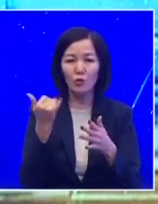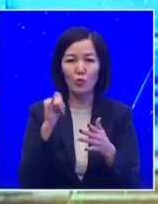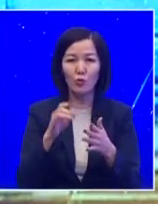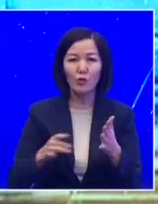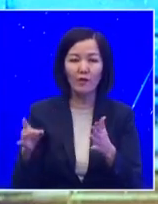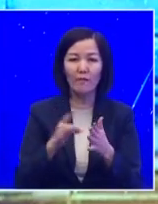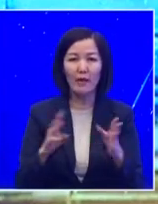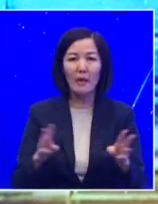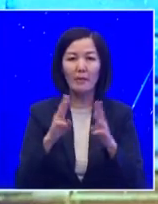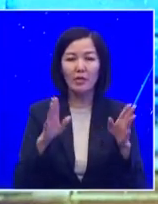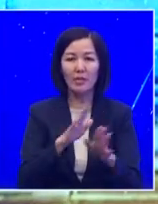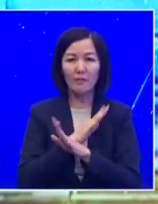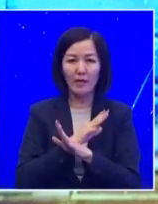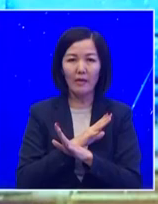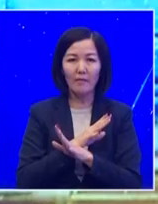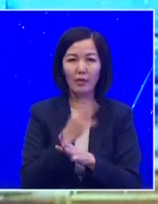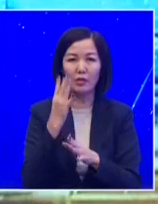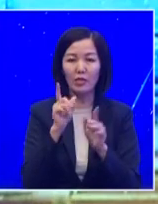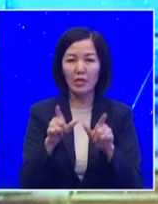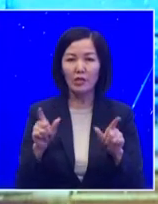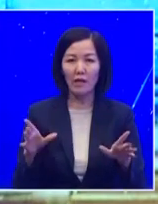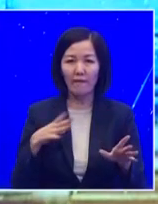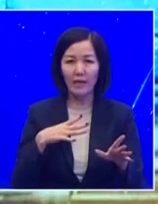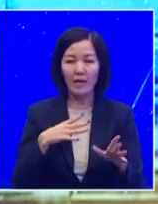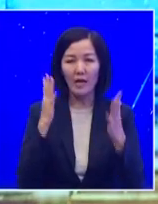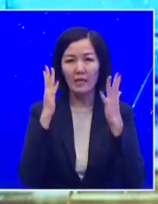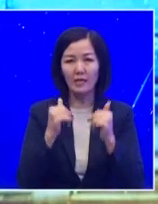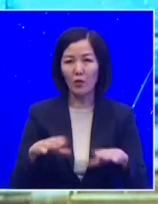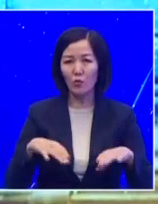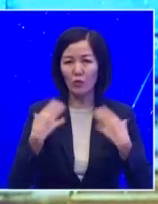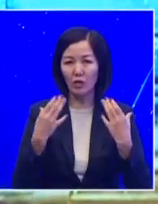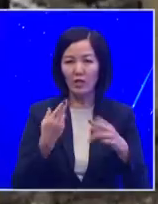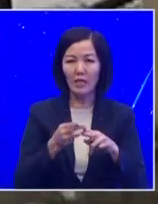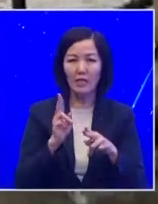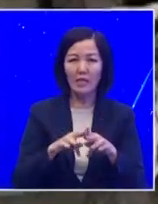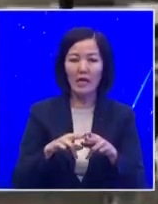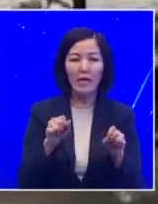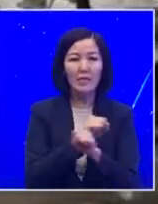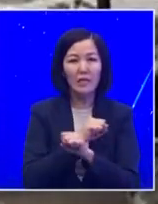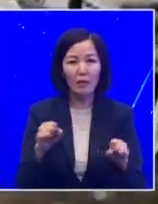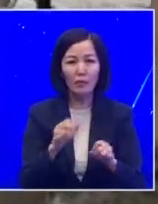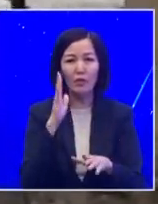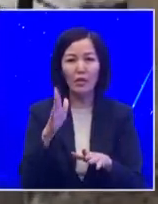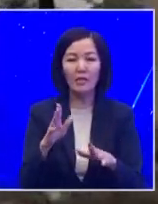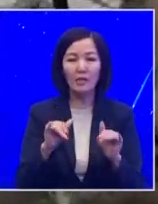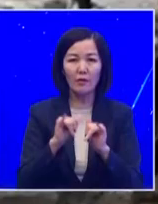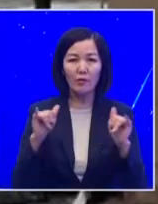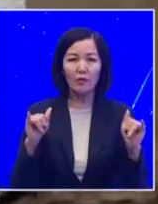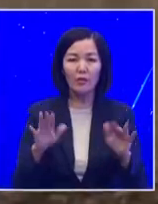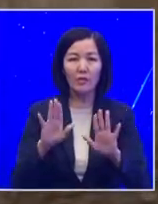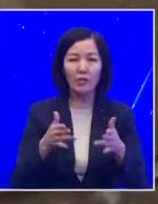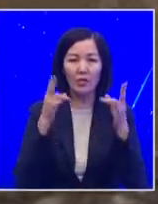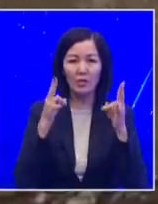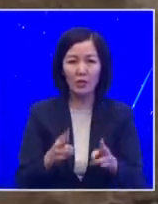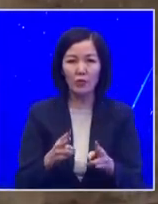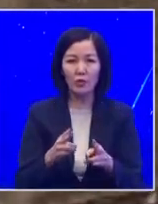района в пожаре погибла семья из 4 человек. Статистика устрашает. Для недопущения дальнейшего роста несчастных